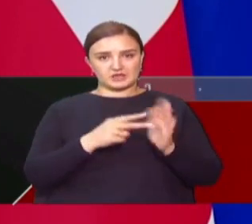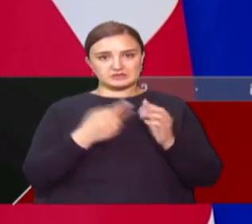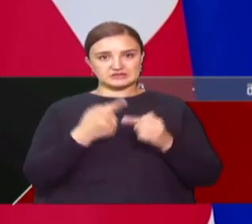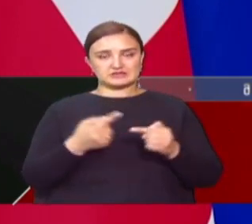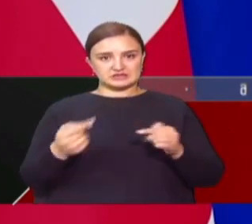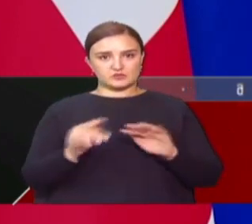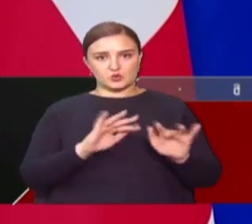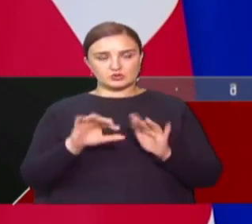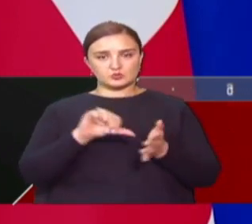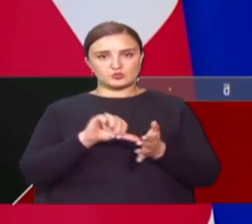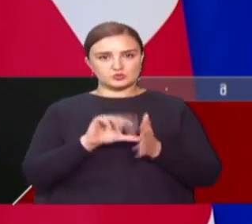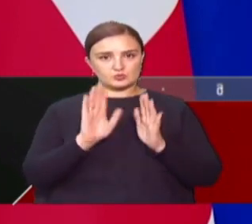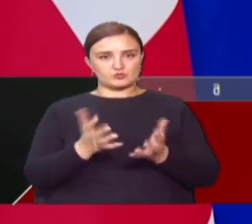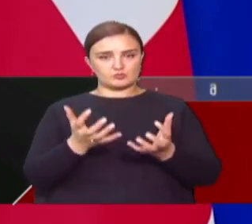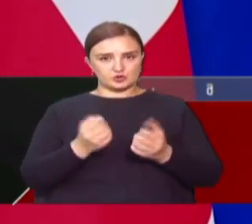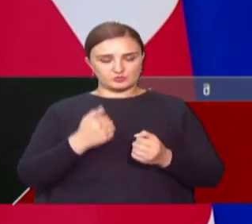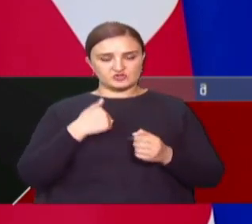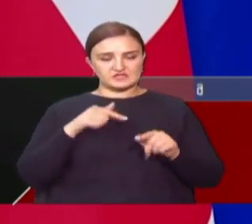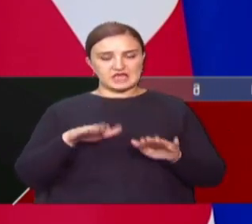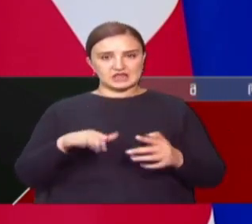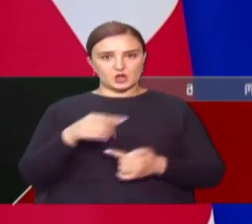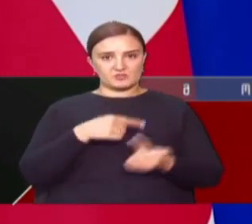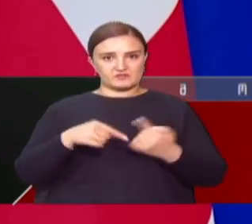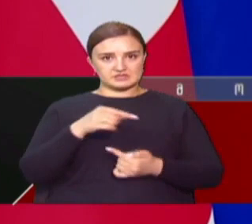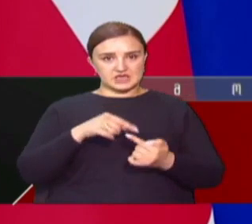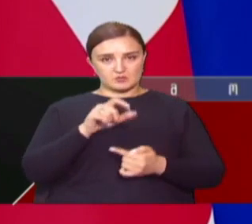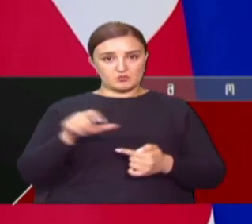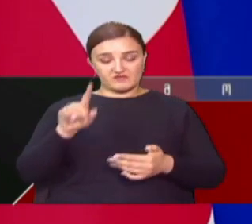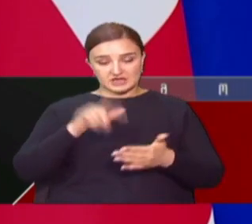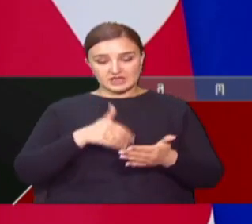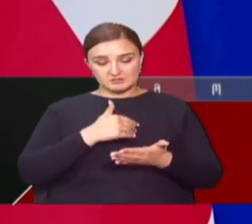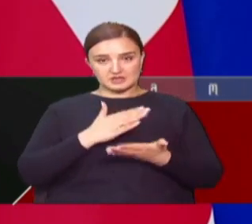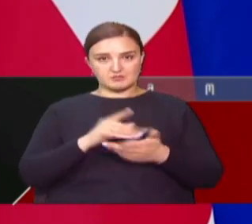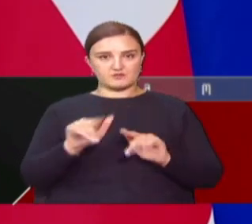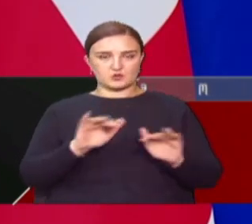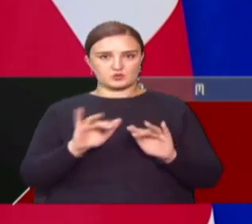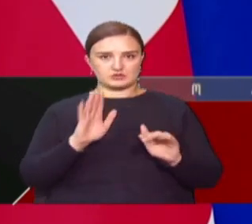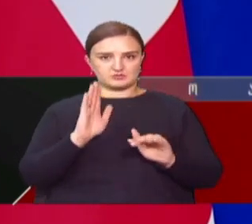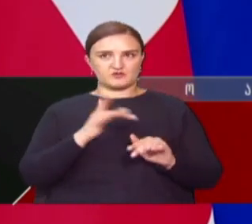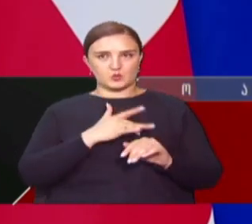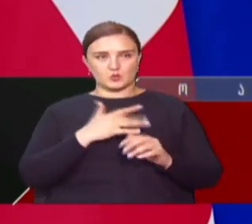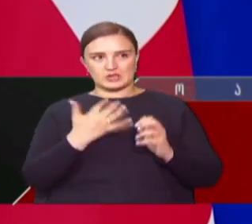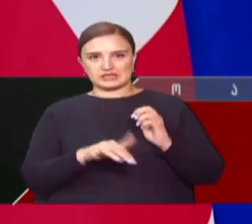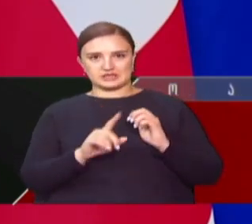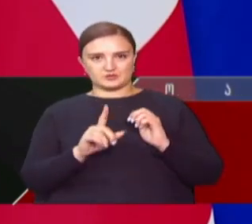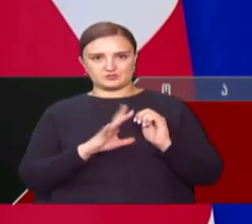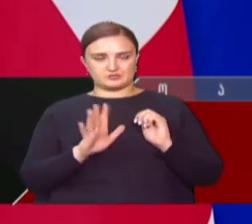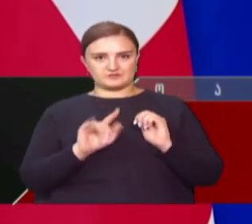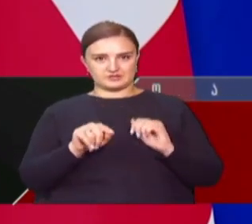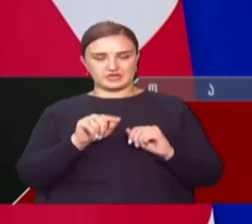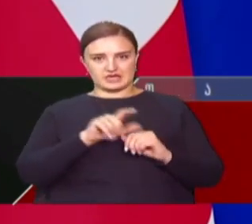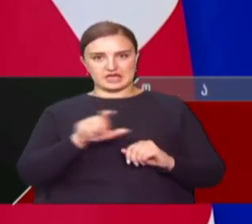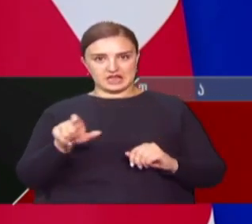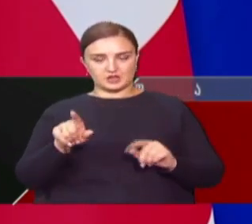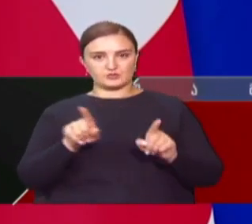ღონისძიებები, რომელშიც მონაწილეობას მიიღებენ ჩვენი ადგილობრივი მწარმოებლები. Იმედი მაქვს, ეს ღონისძიებები გულგრილად არავის არ დატოვებს როგორც ადგილობრივ